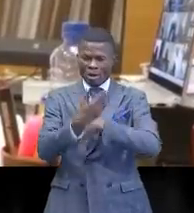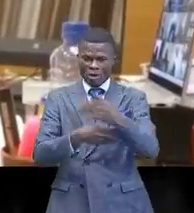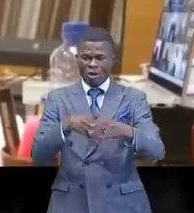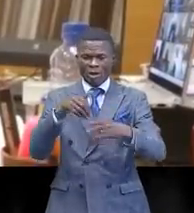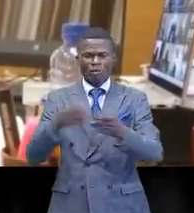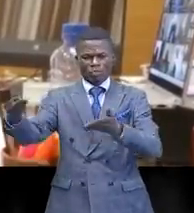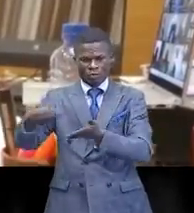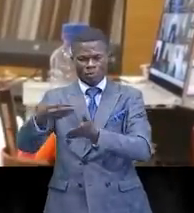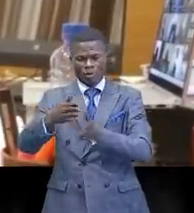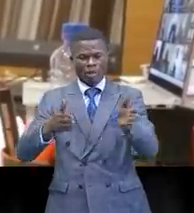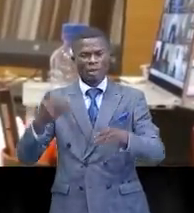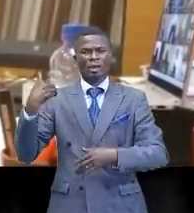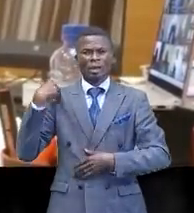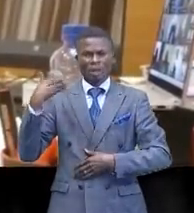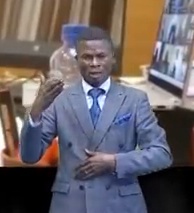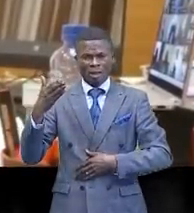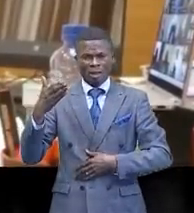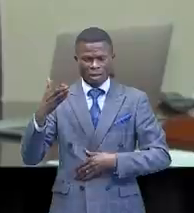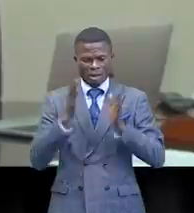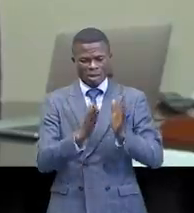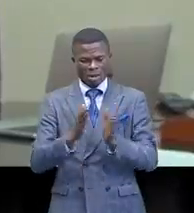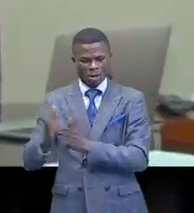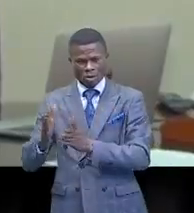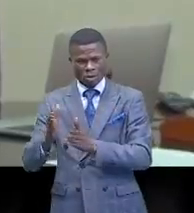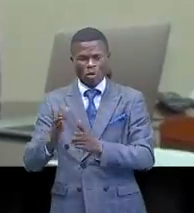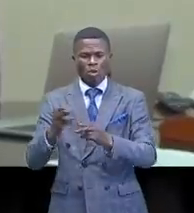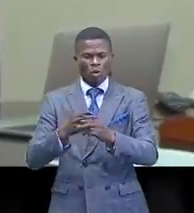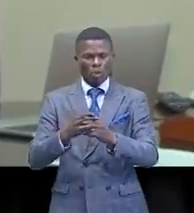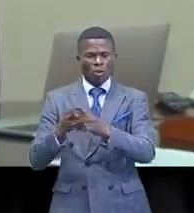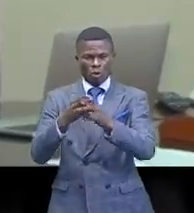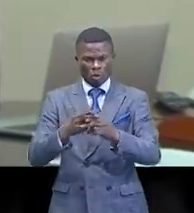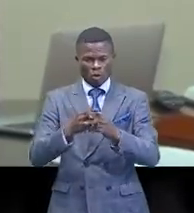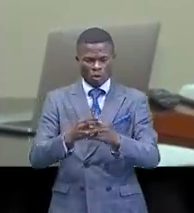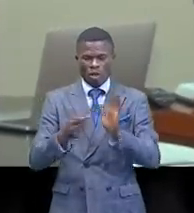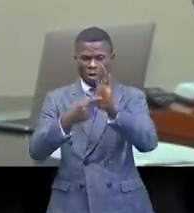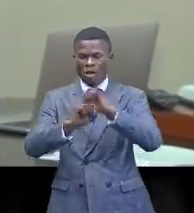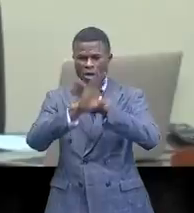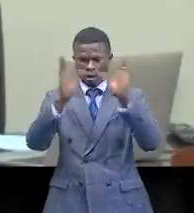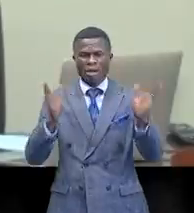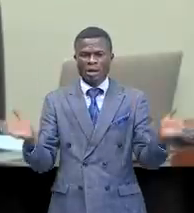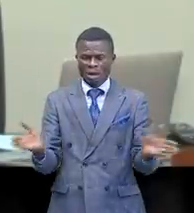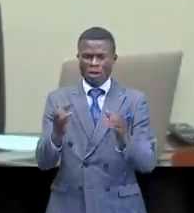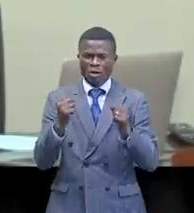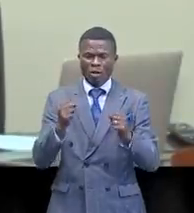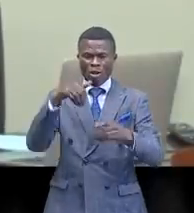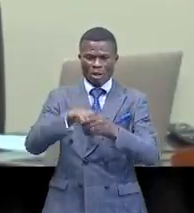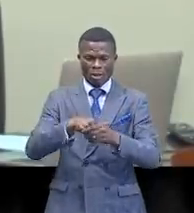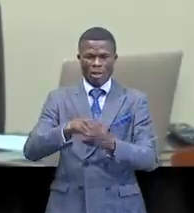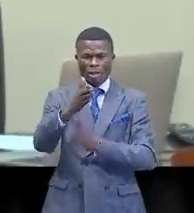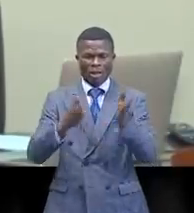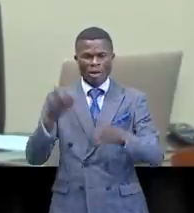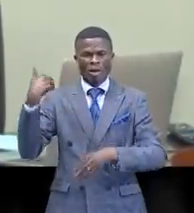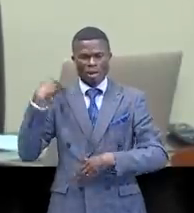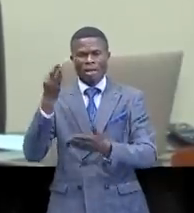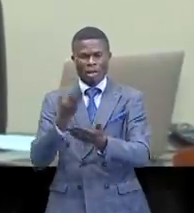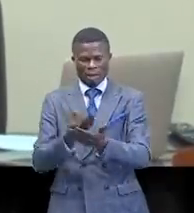la mobilisation des recettes tient des dispositifs de contrôle et de traçabilité renforcés au niveau de régies